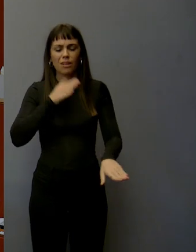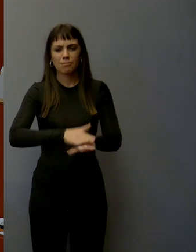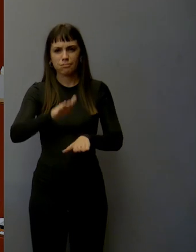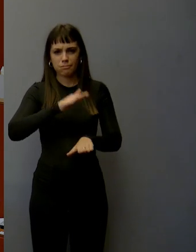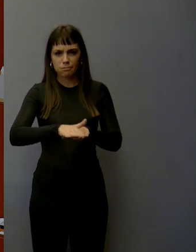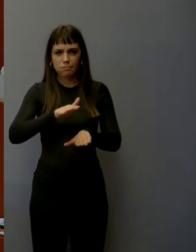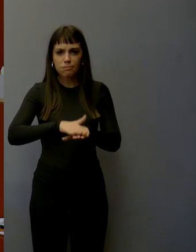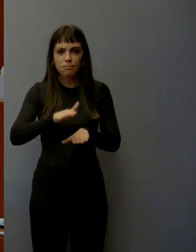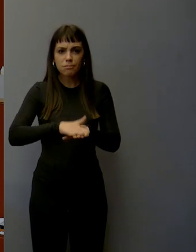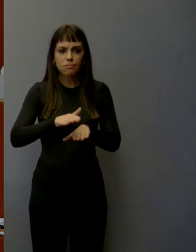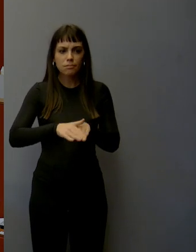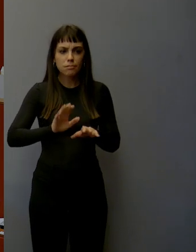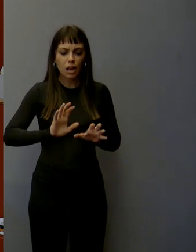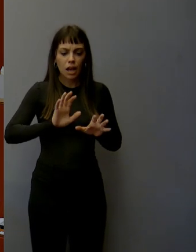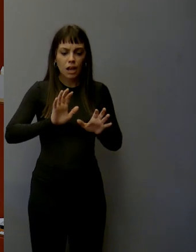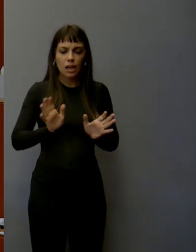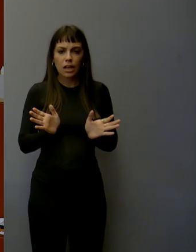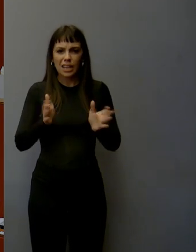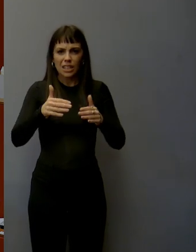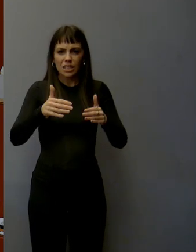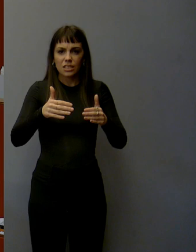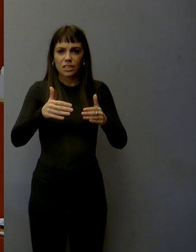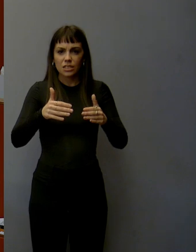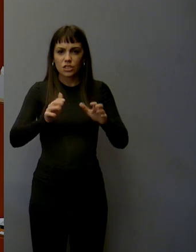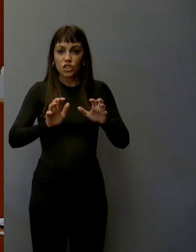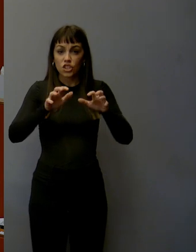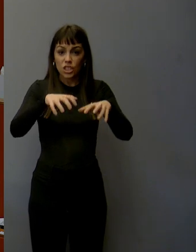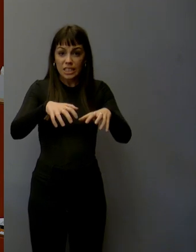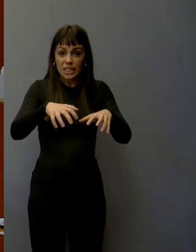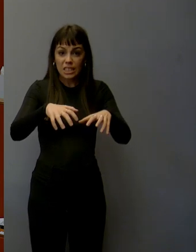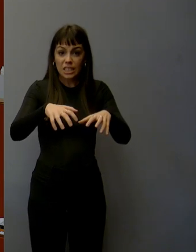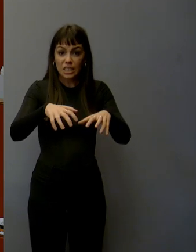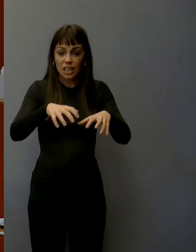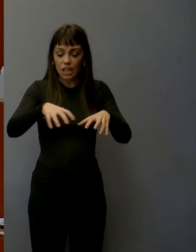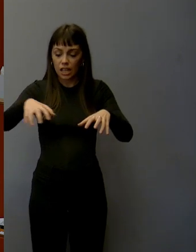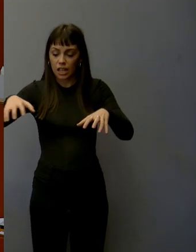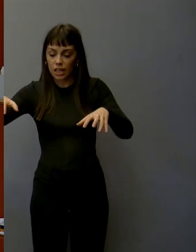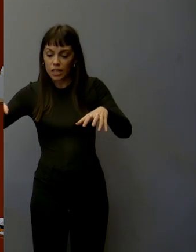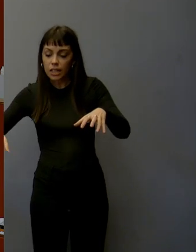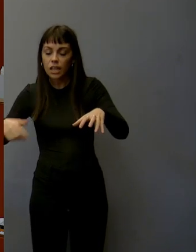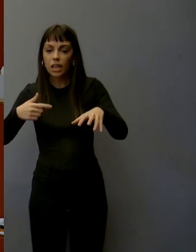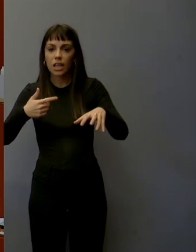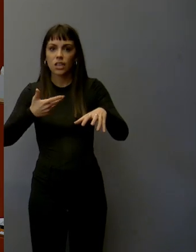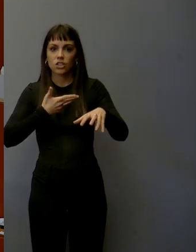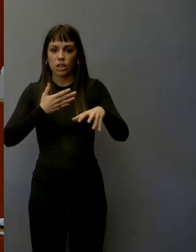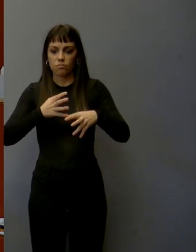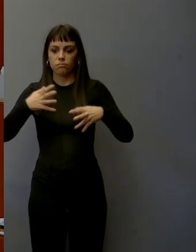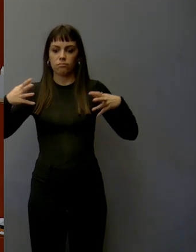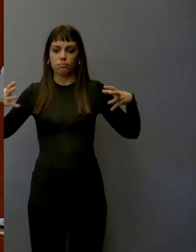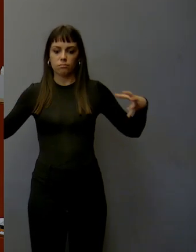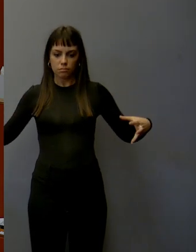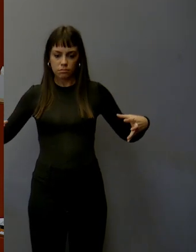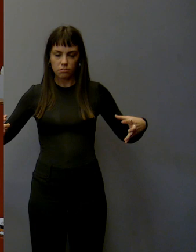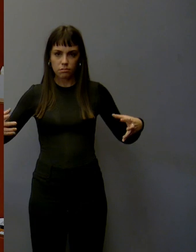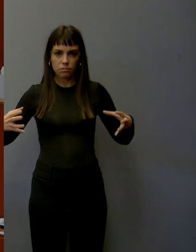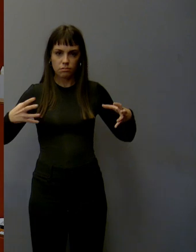diciamo dove non dovrebbero essere posizionati degli ingombranti anche abbastanza voluminosi Quindi io ritengo che